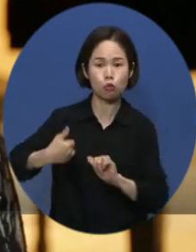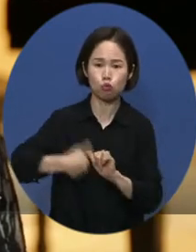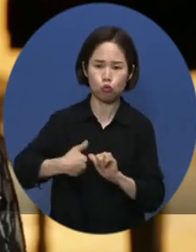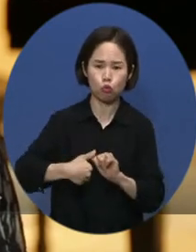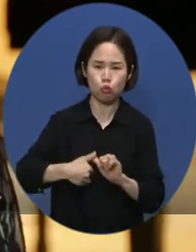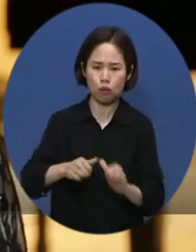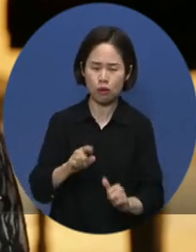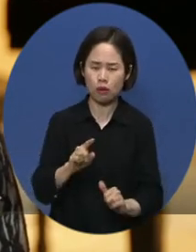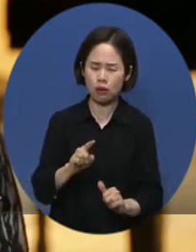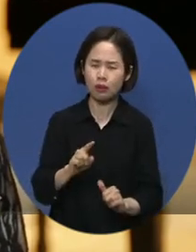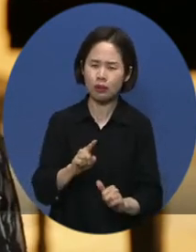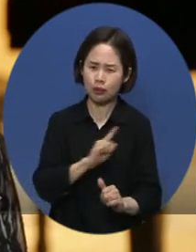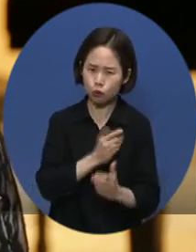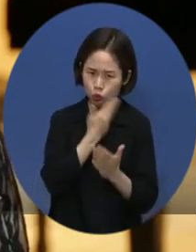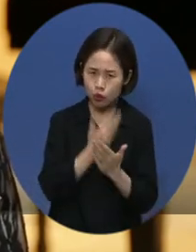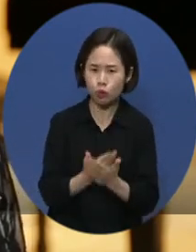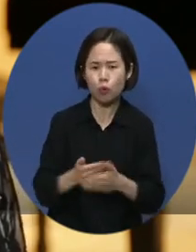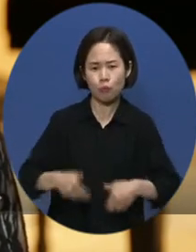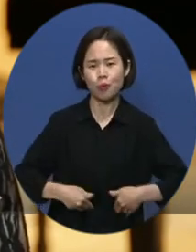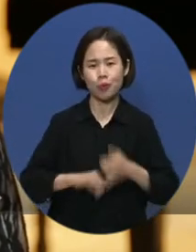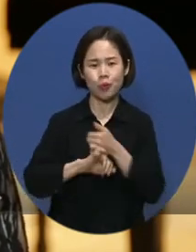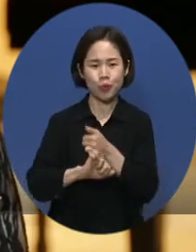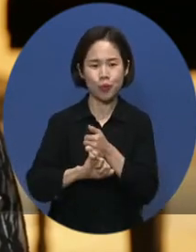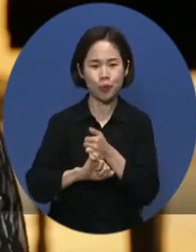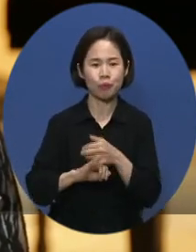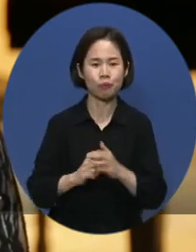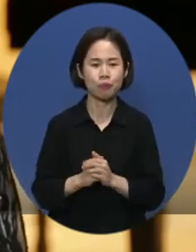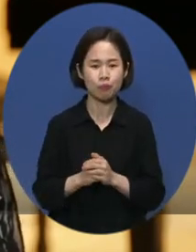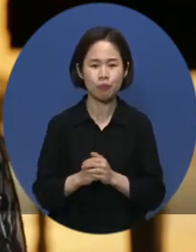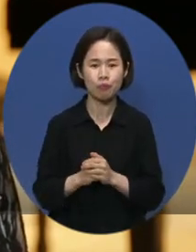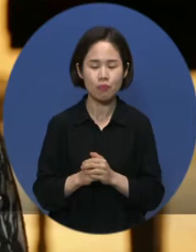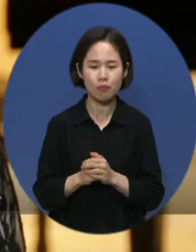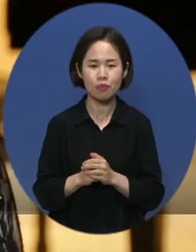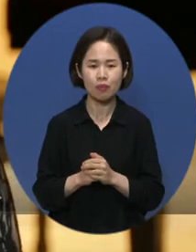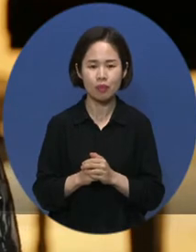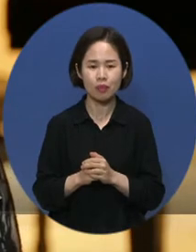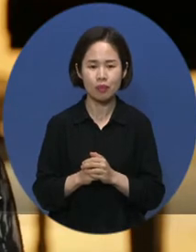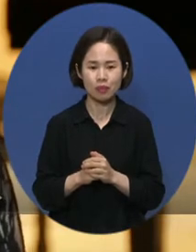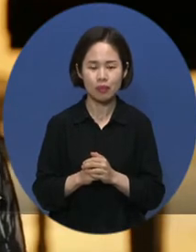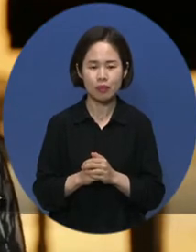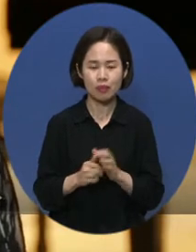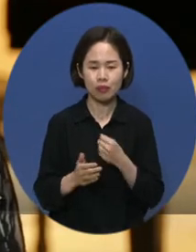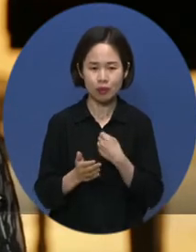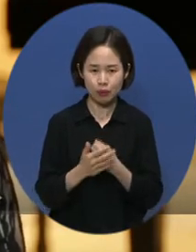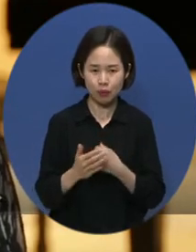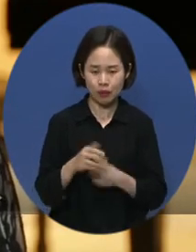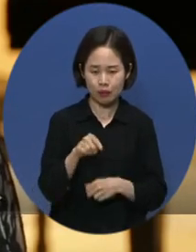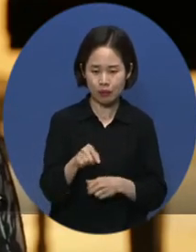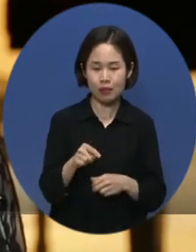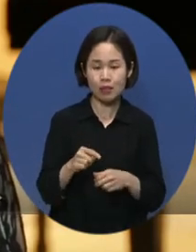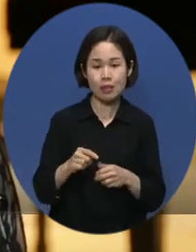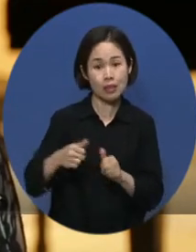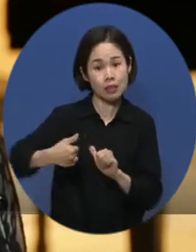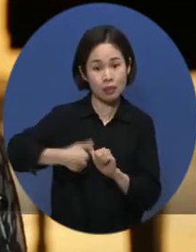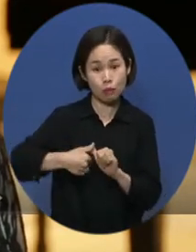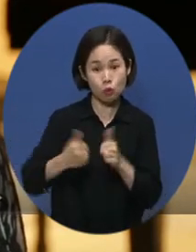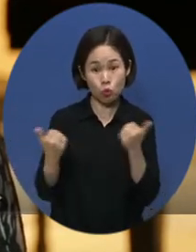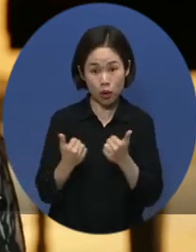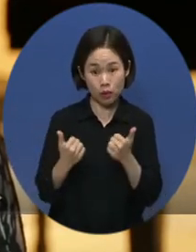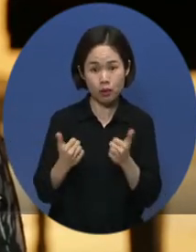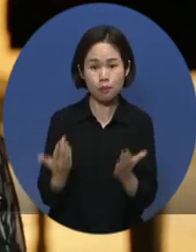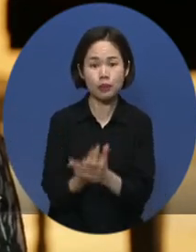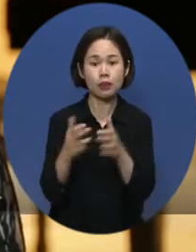제작 가이드라인에 보면은 발달장애인의 참여가 필수적으로 되어 있거든요. 그래서 네 그래서 자문회의의